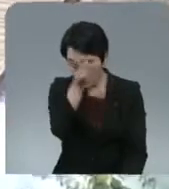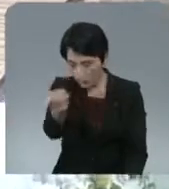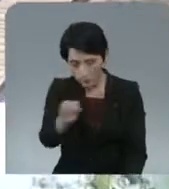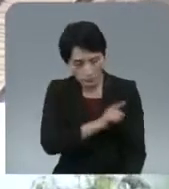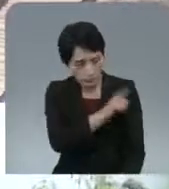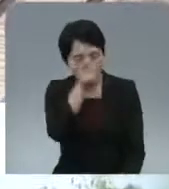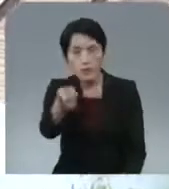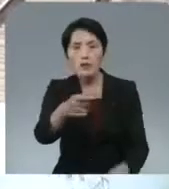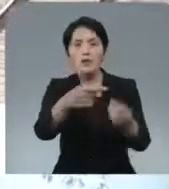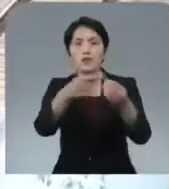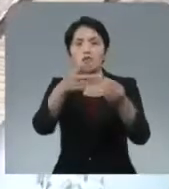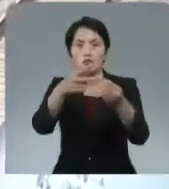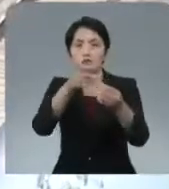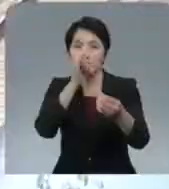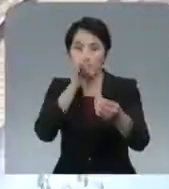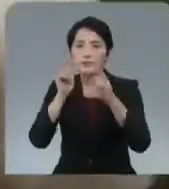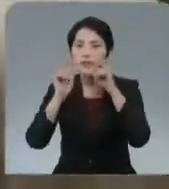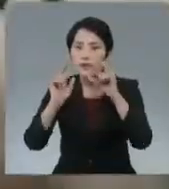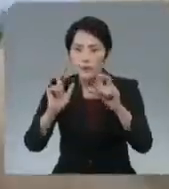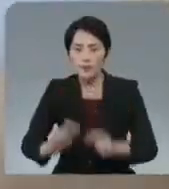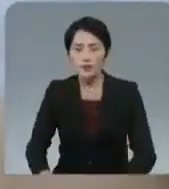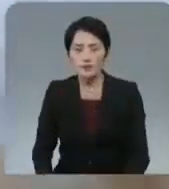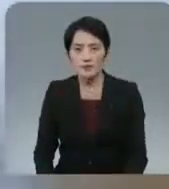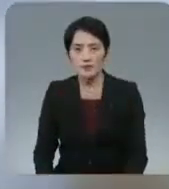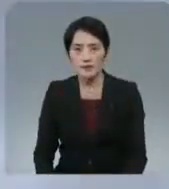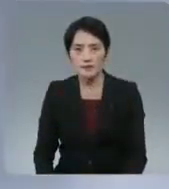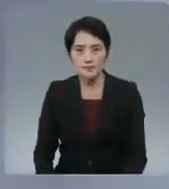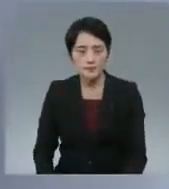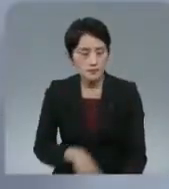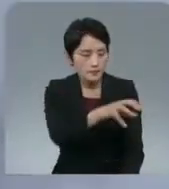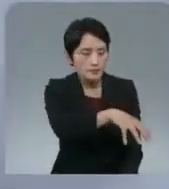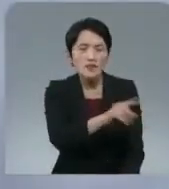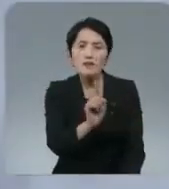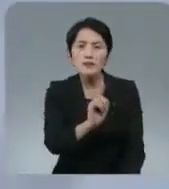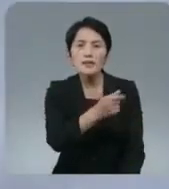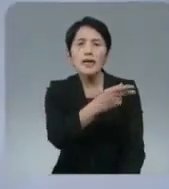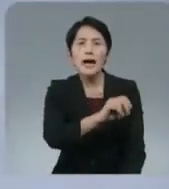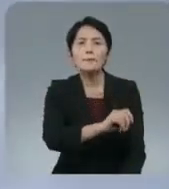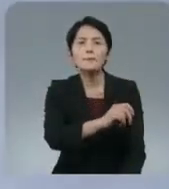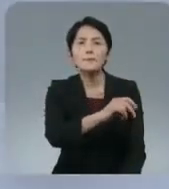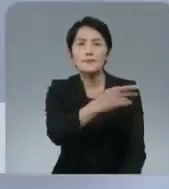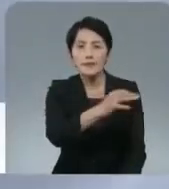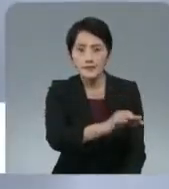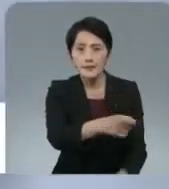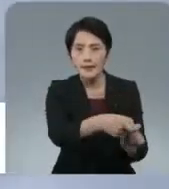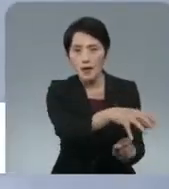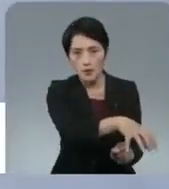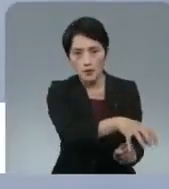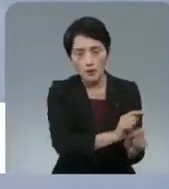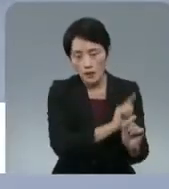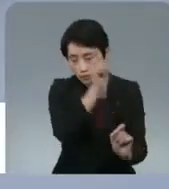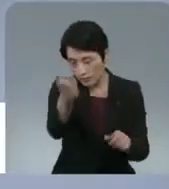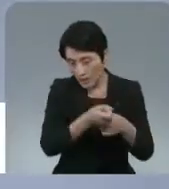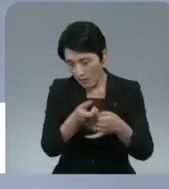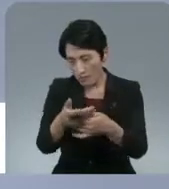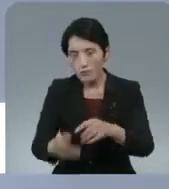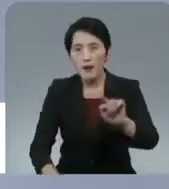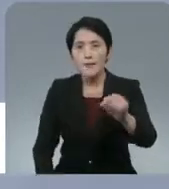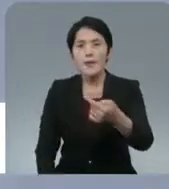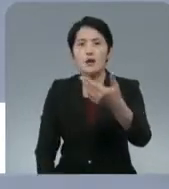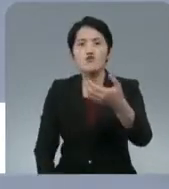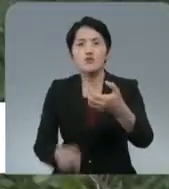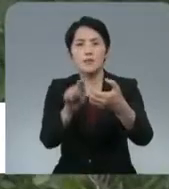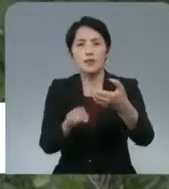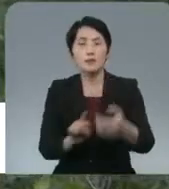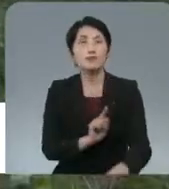portée en direction de la mer de l'Est. L'état-major interarmé sud-coréen a précisé que ces engins avaient été tirés